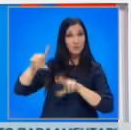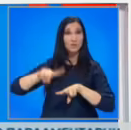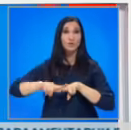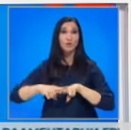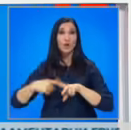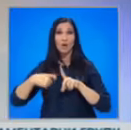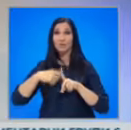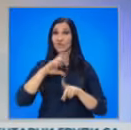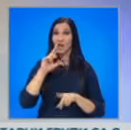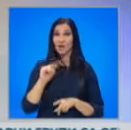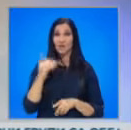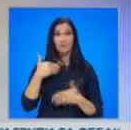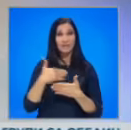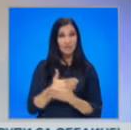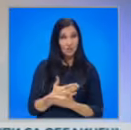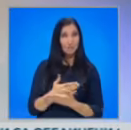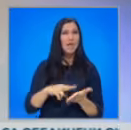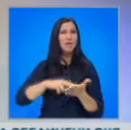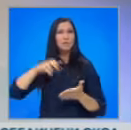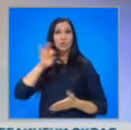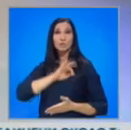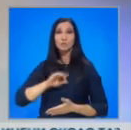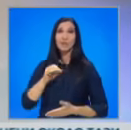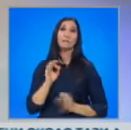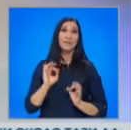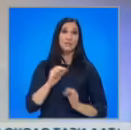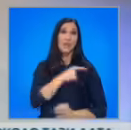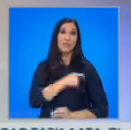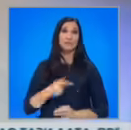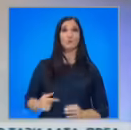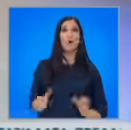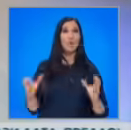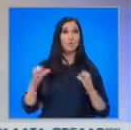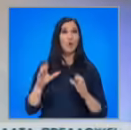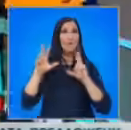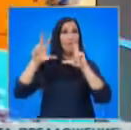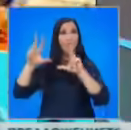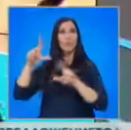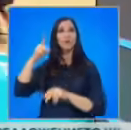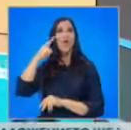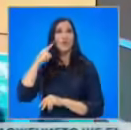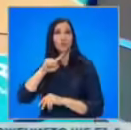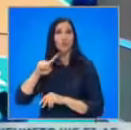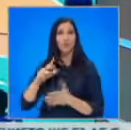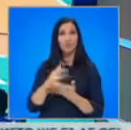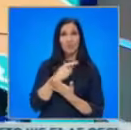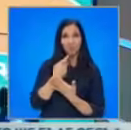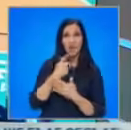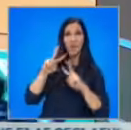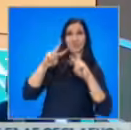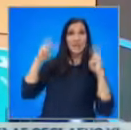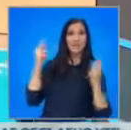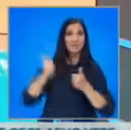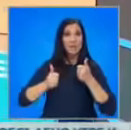ще ни каже. Добър вечер. И от мен изключителен успех наистина за националният ни отбор по волейбол за юноши до 19 години на